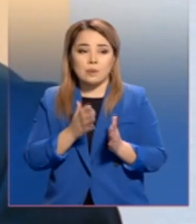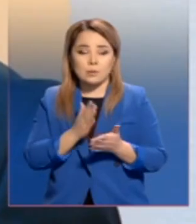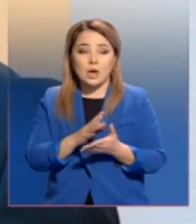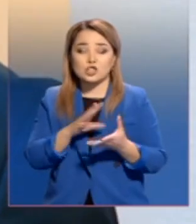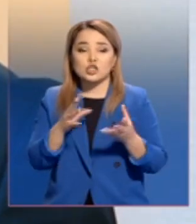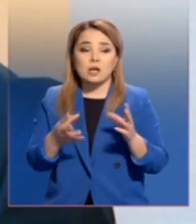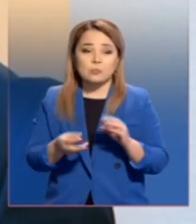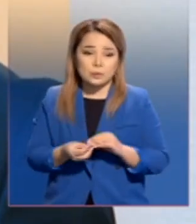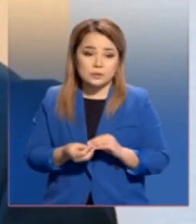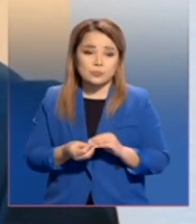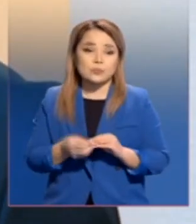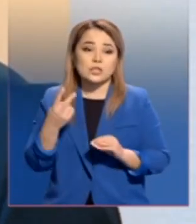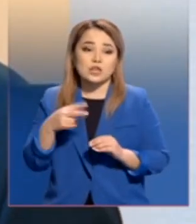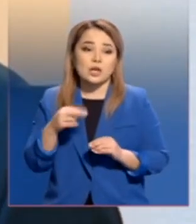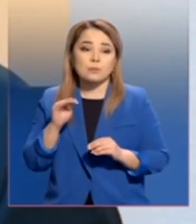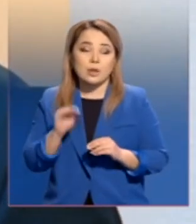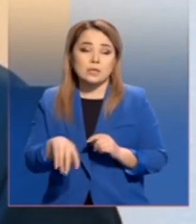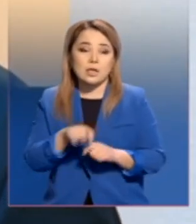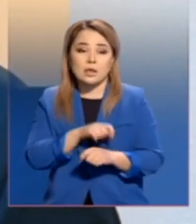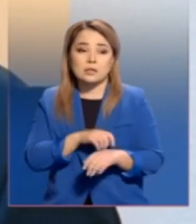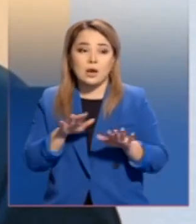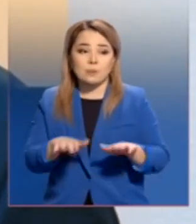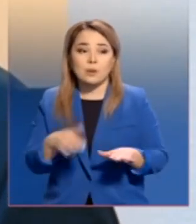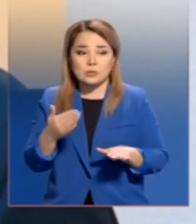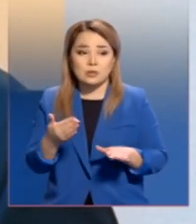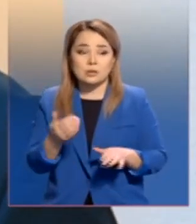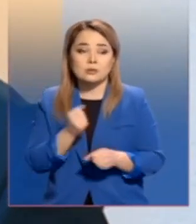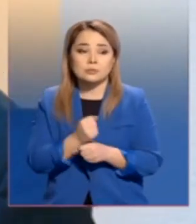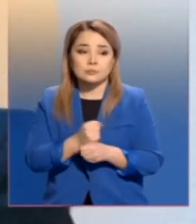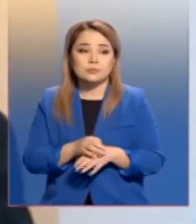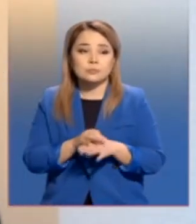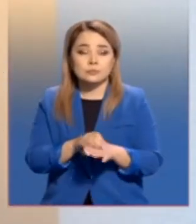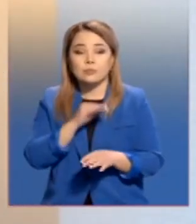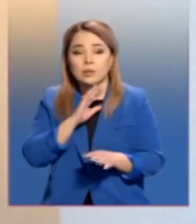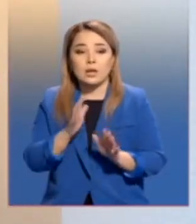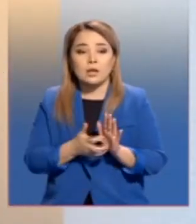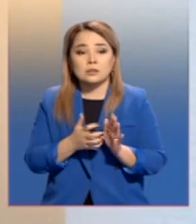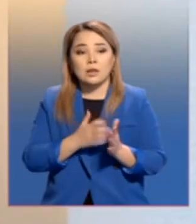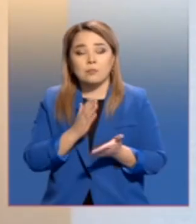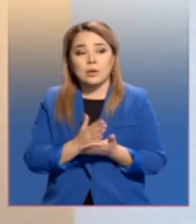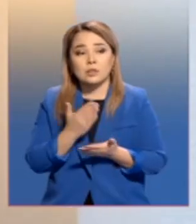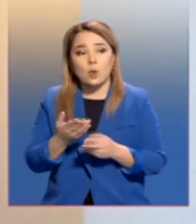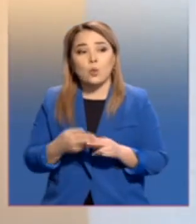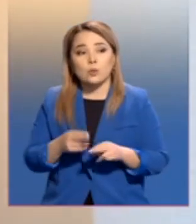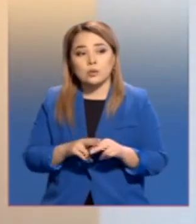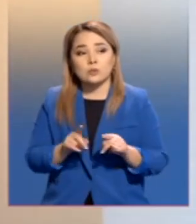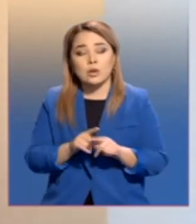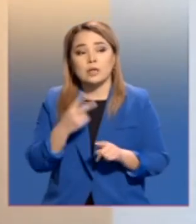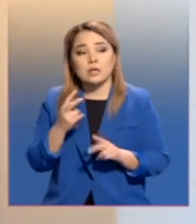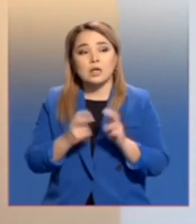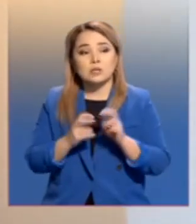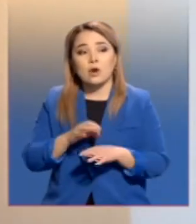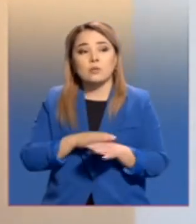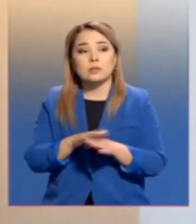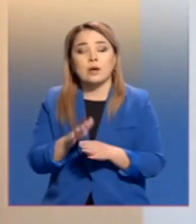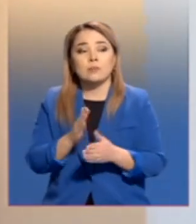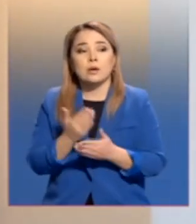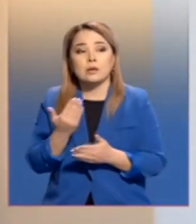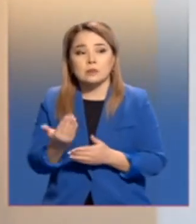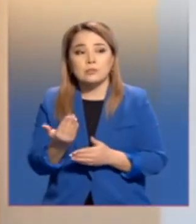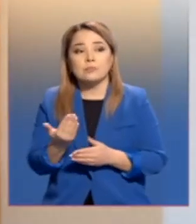Жалпы 20 мың текше метрге жетіспеушілік бар. Сол себеппен осы екі зауыт салғаннан